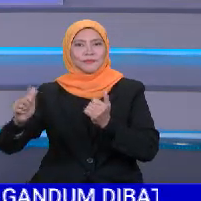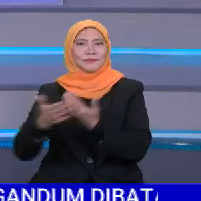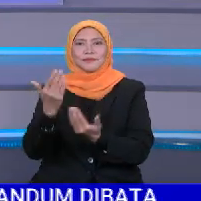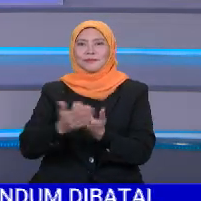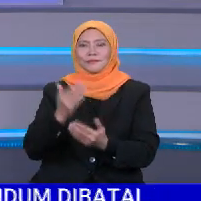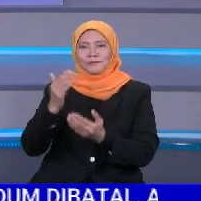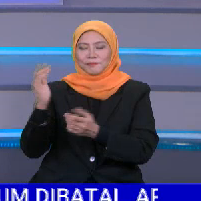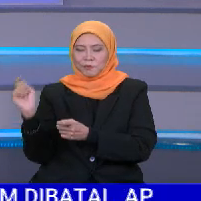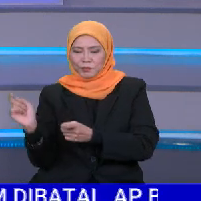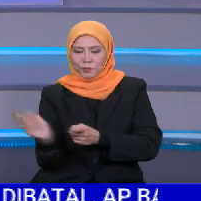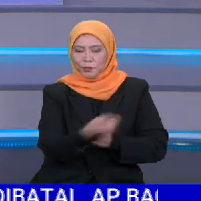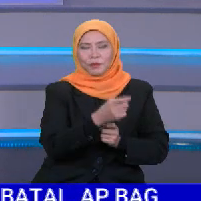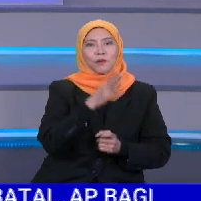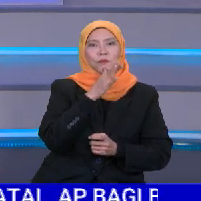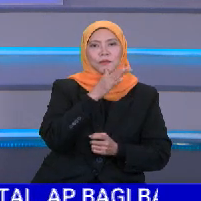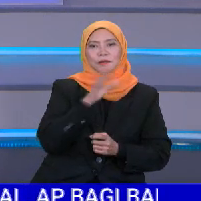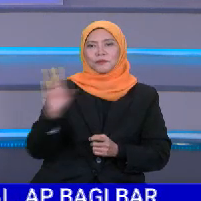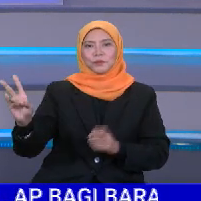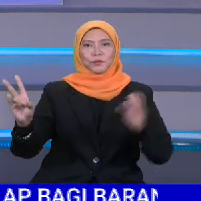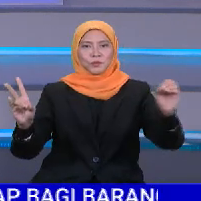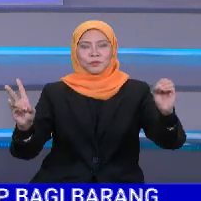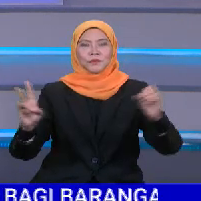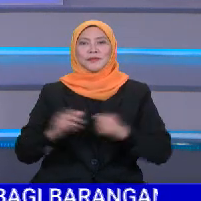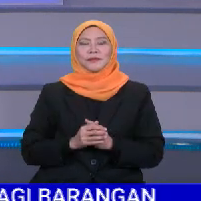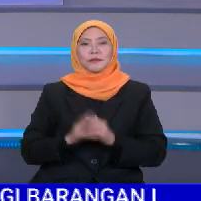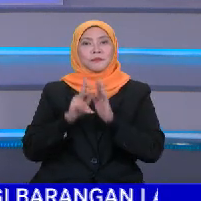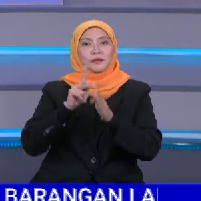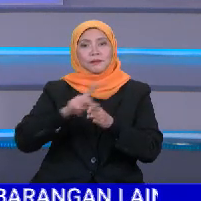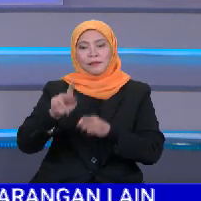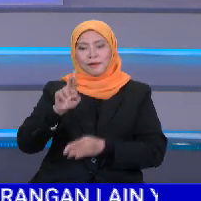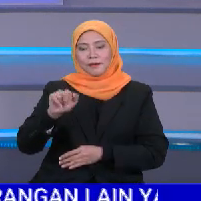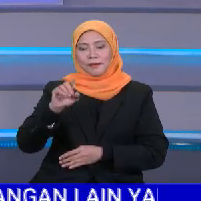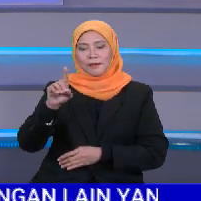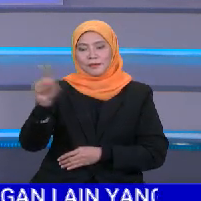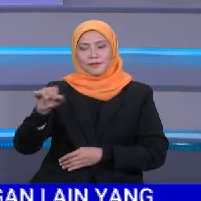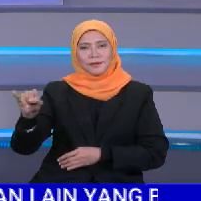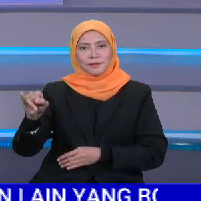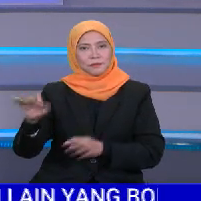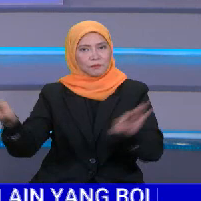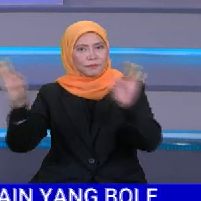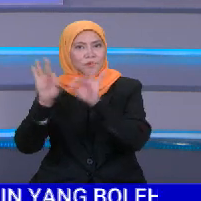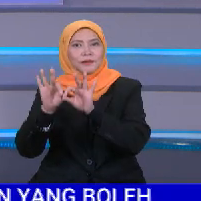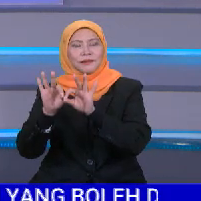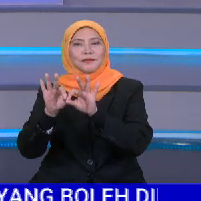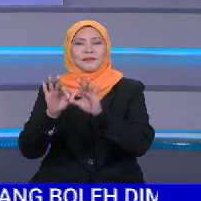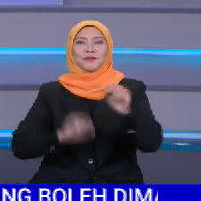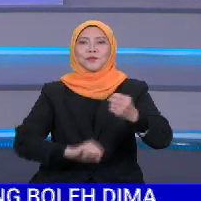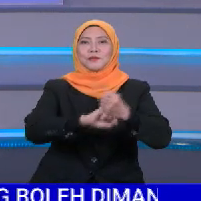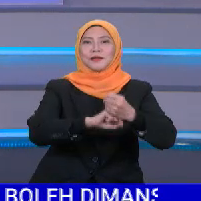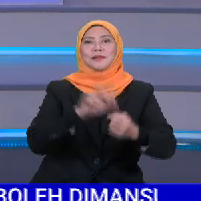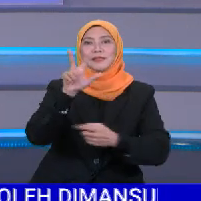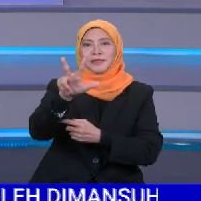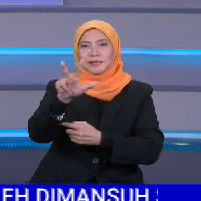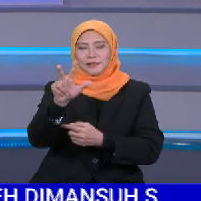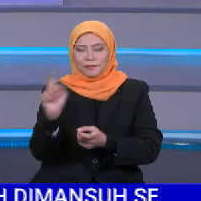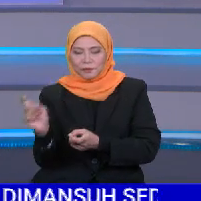mudah membelasah Oman 7-0. Pakar flik negara Muhammad Razi Abdul Rahim menjadi watak penting dengan menyumbang 3